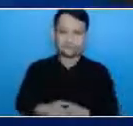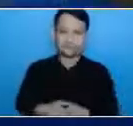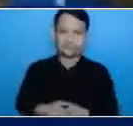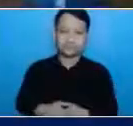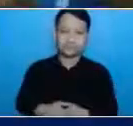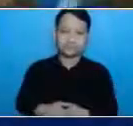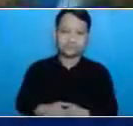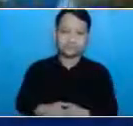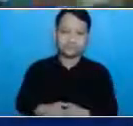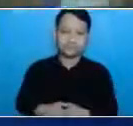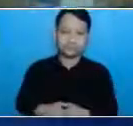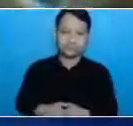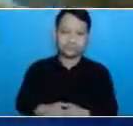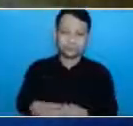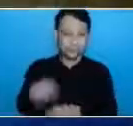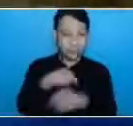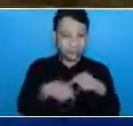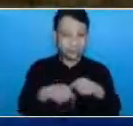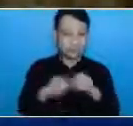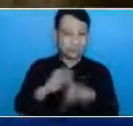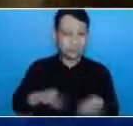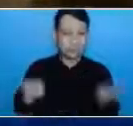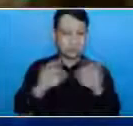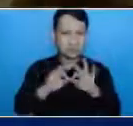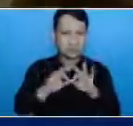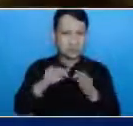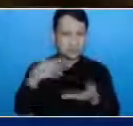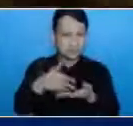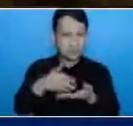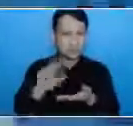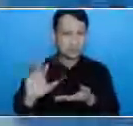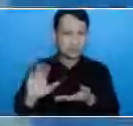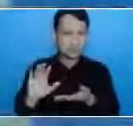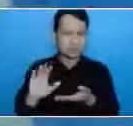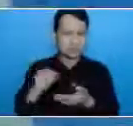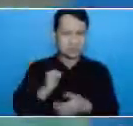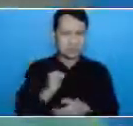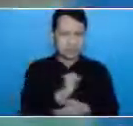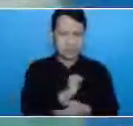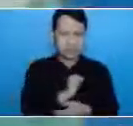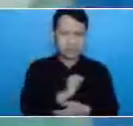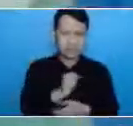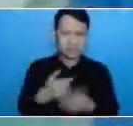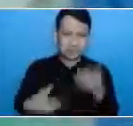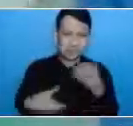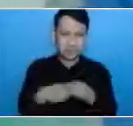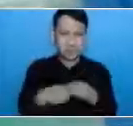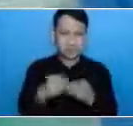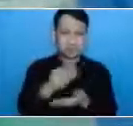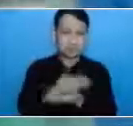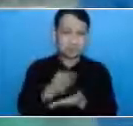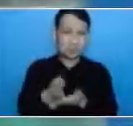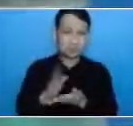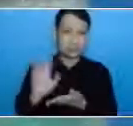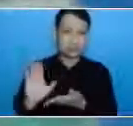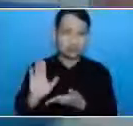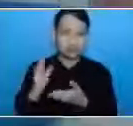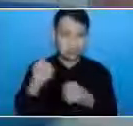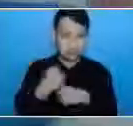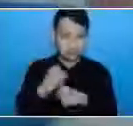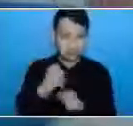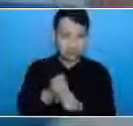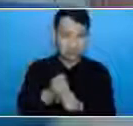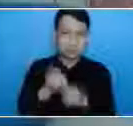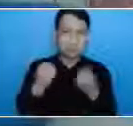sa ilalim ng 2021 budget at Bayanihan to Recover as One Act para pambili ng mga bakuna.